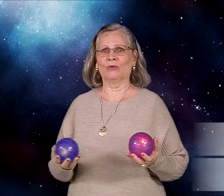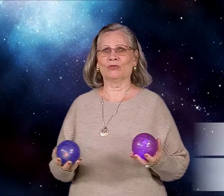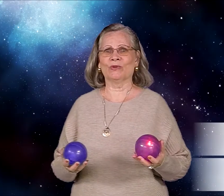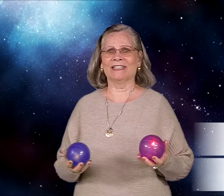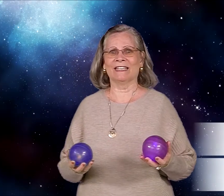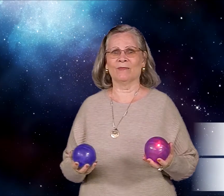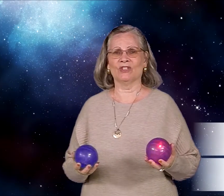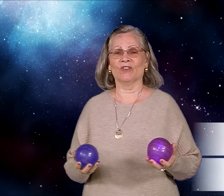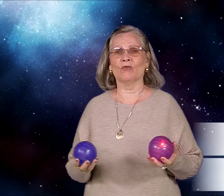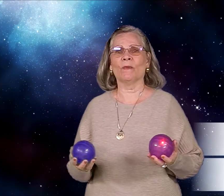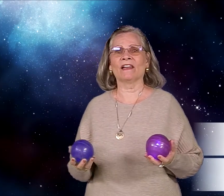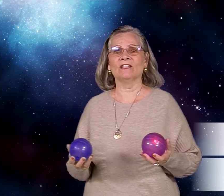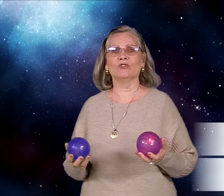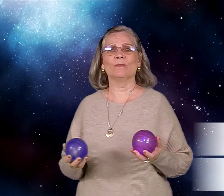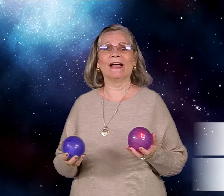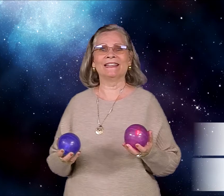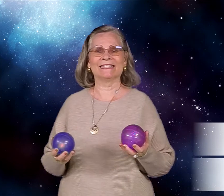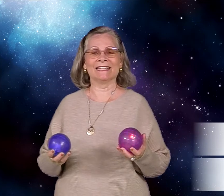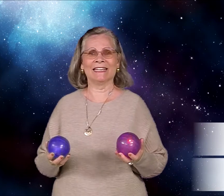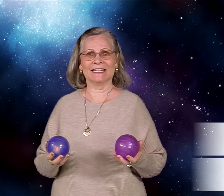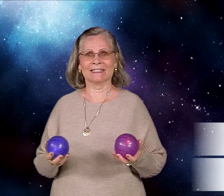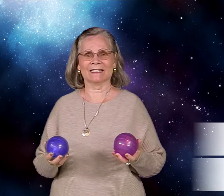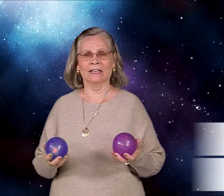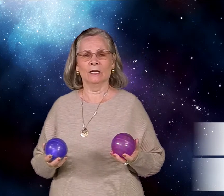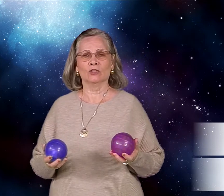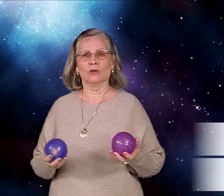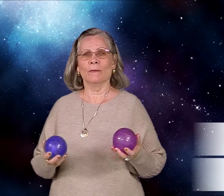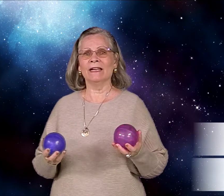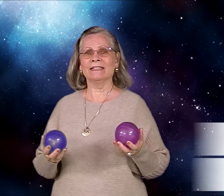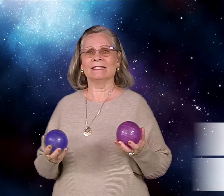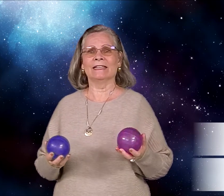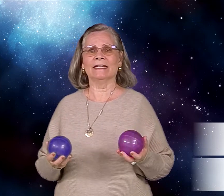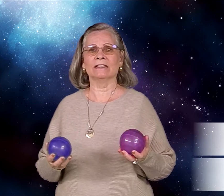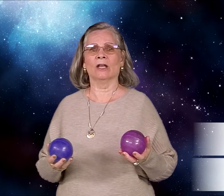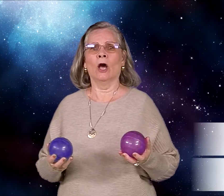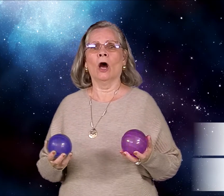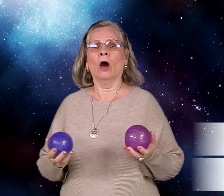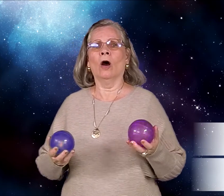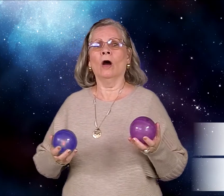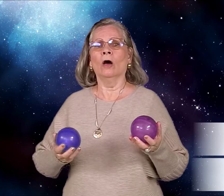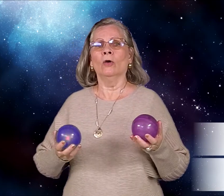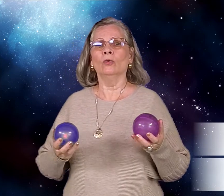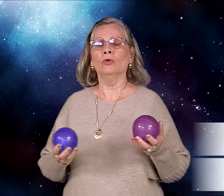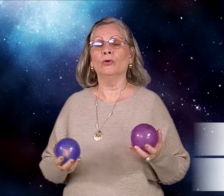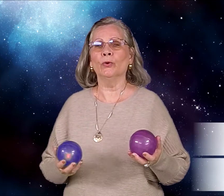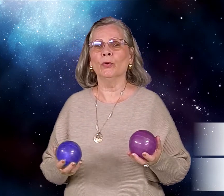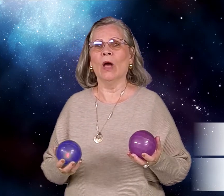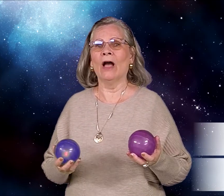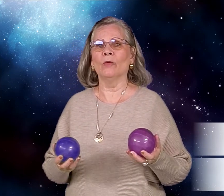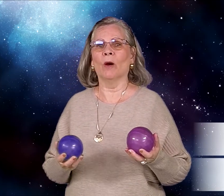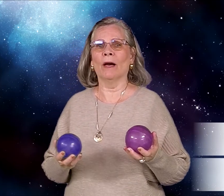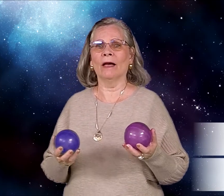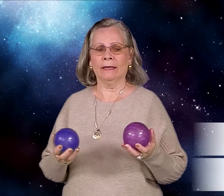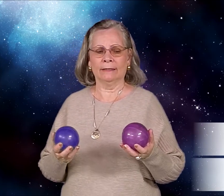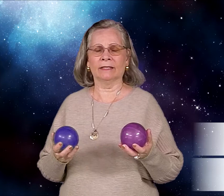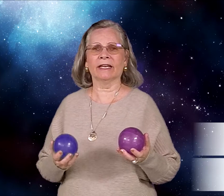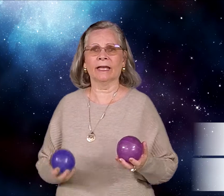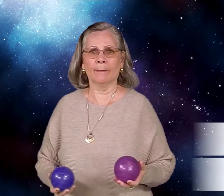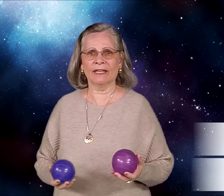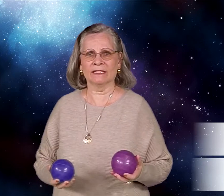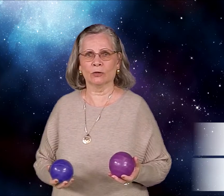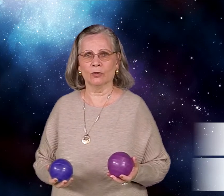Bonjour, les amis! Je vais vous parler du Val Céleste. Ce Val Céleste a eu lieu à un moment